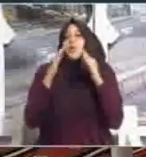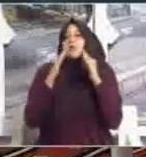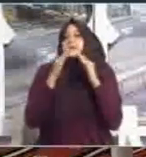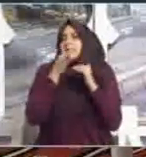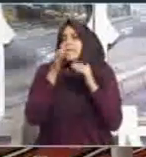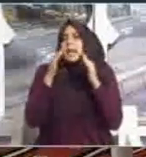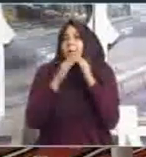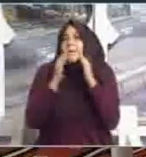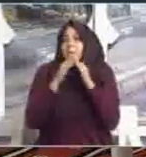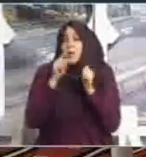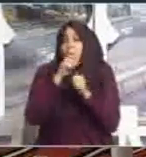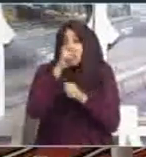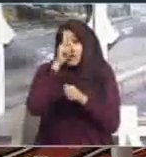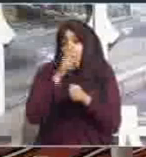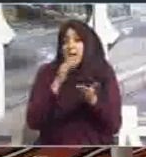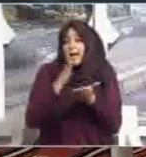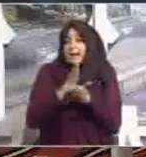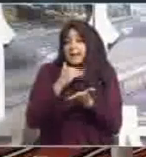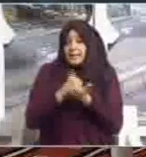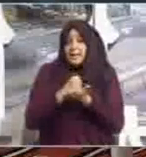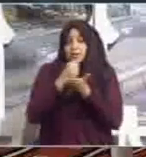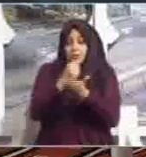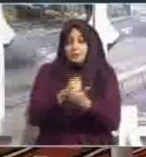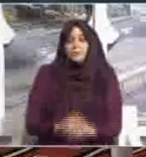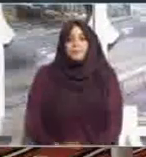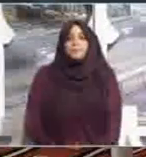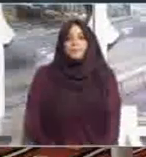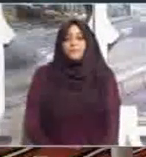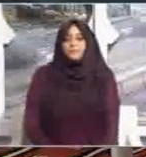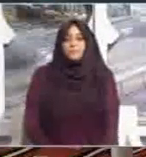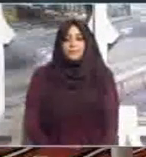توفت قبل الزوج هذا اللي يملك السكن.